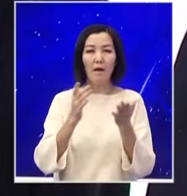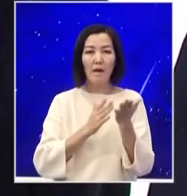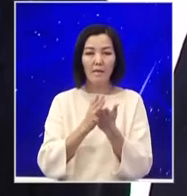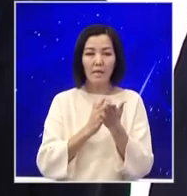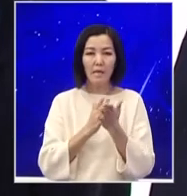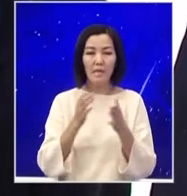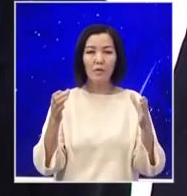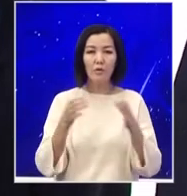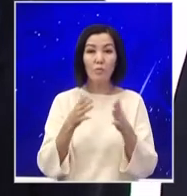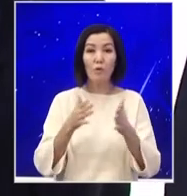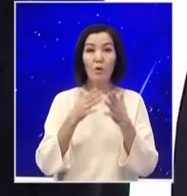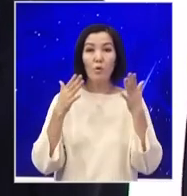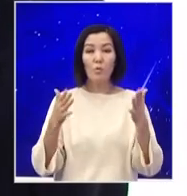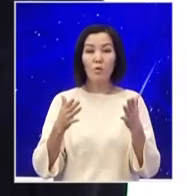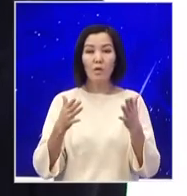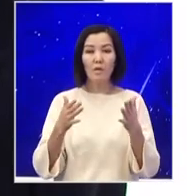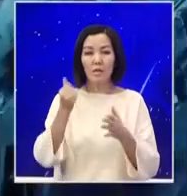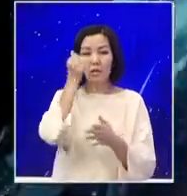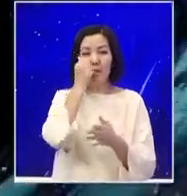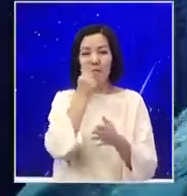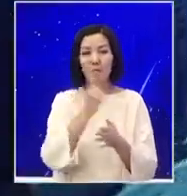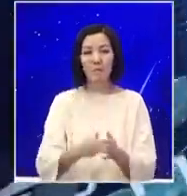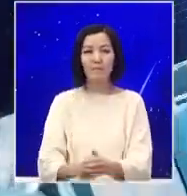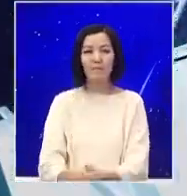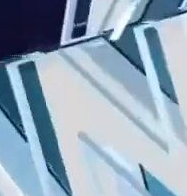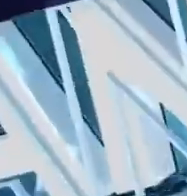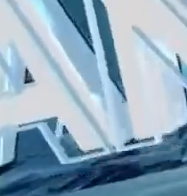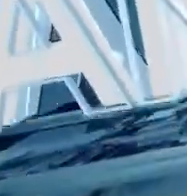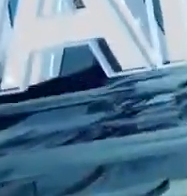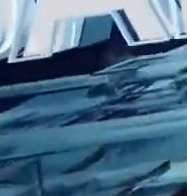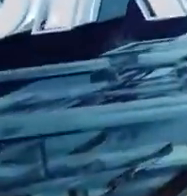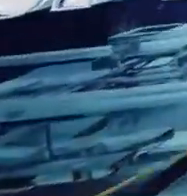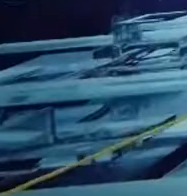ұйымы үлкен шаруа тындырды деп айтуға болады.